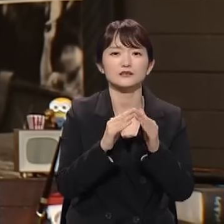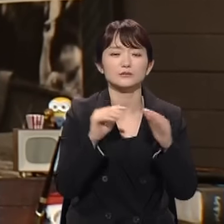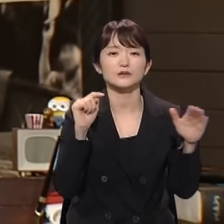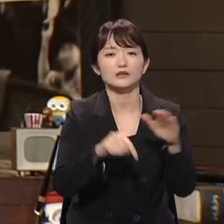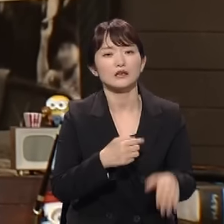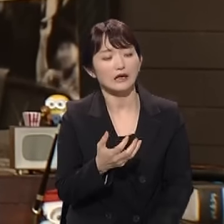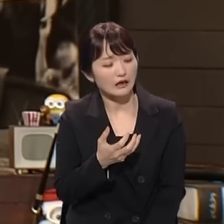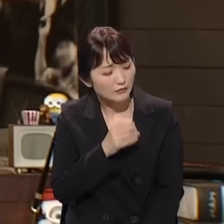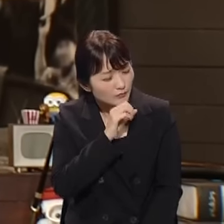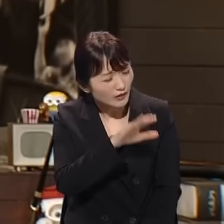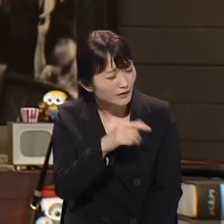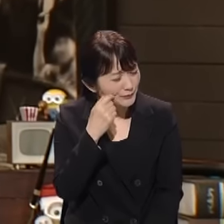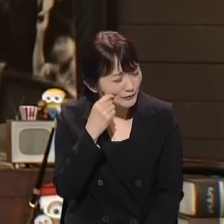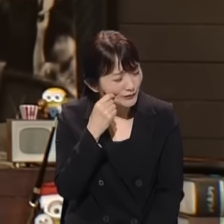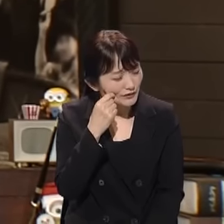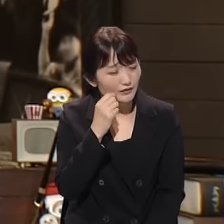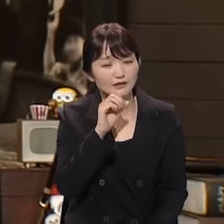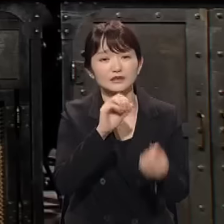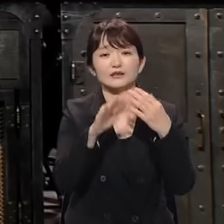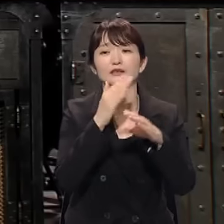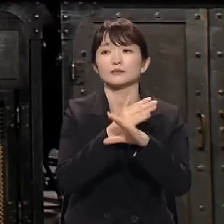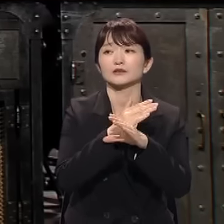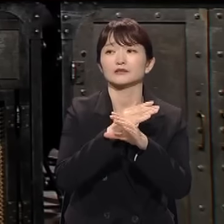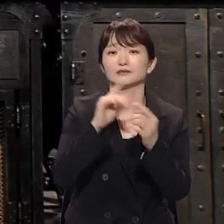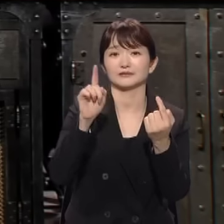앓는 소리 좀 해보자. 그것도 못하냐, X.